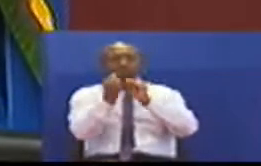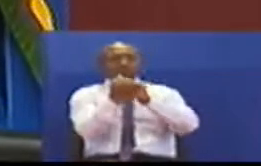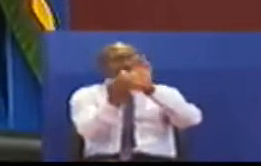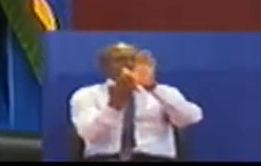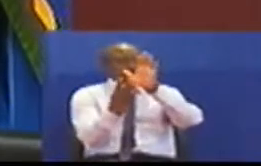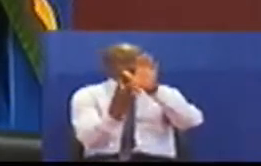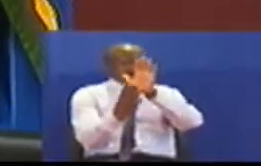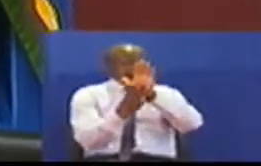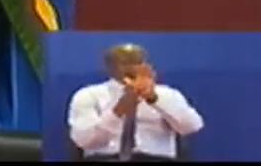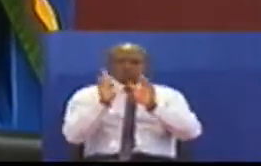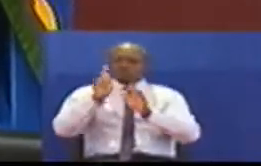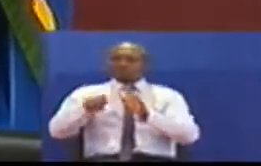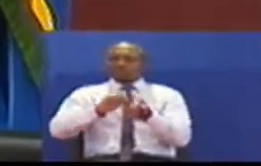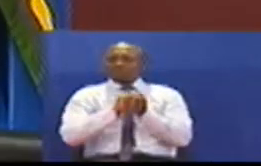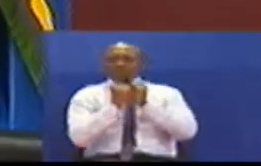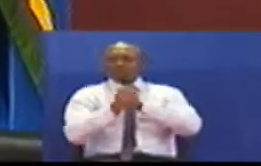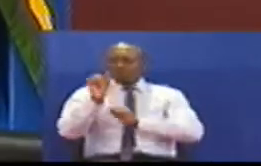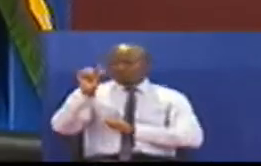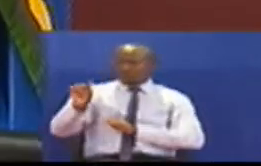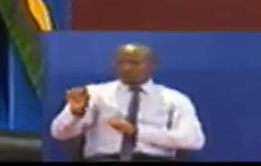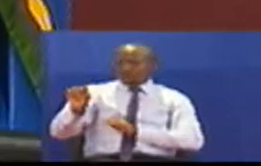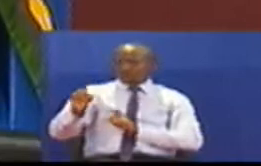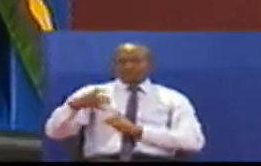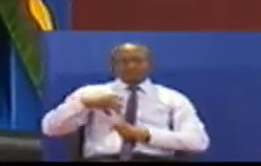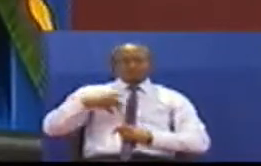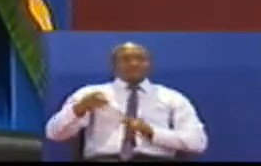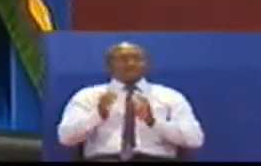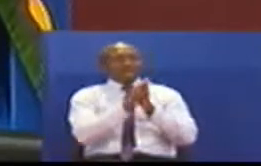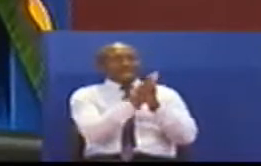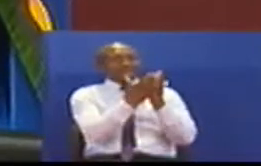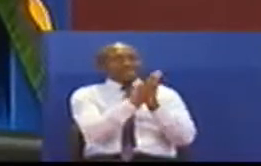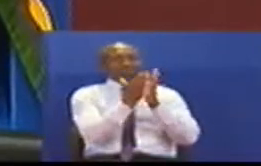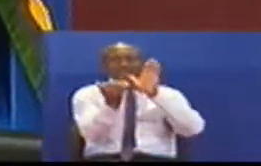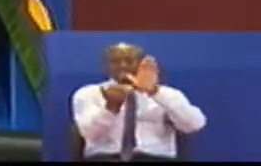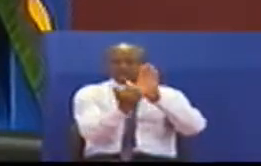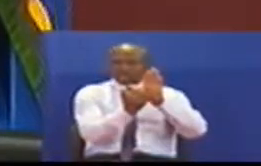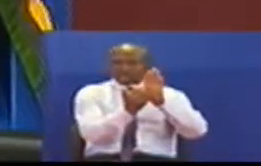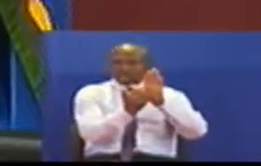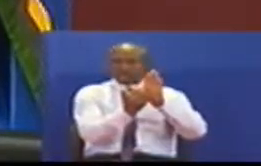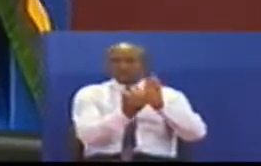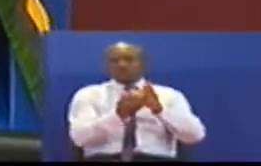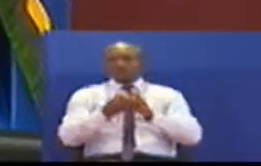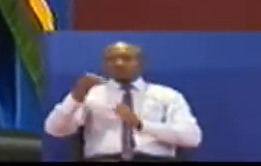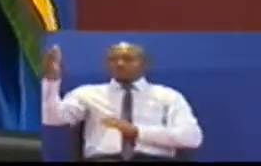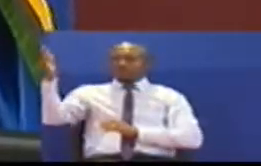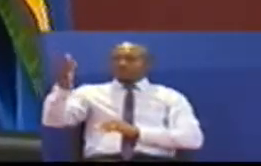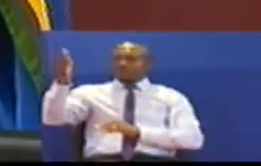imefanyiwa mabadiliko madogo, ambapo wizara ya katiba na sheria ambayo ilikuwa iwasilishe bajeti yake tarehe 20